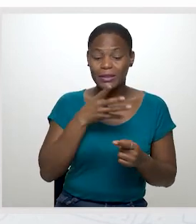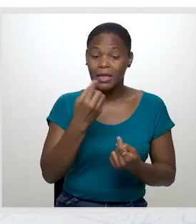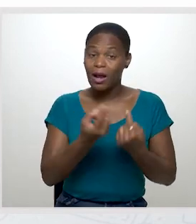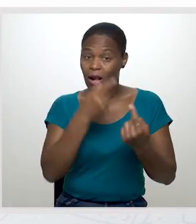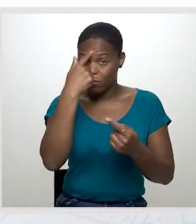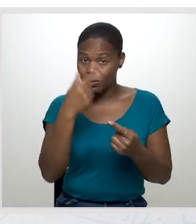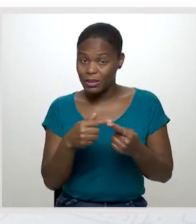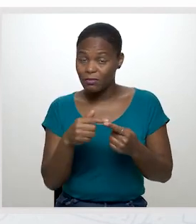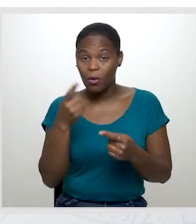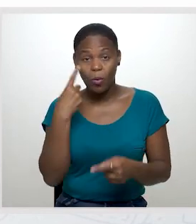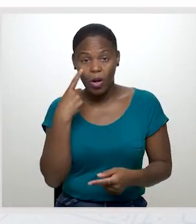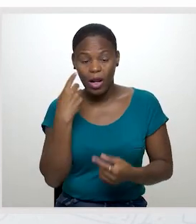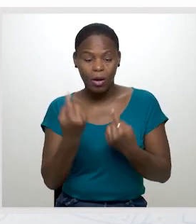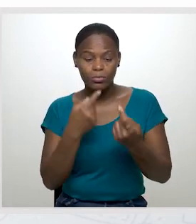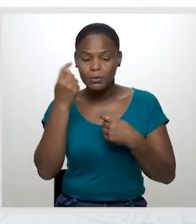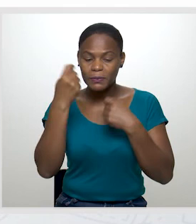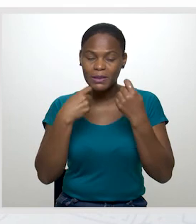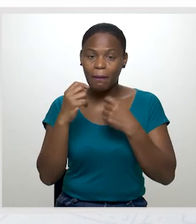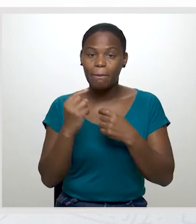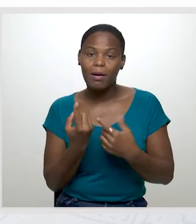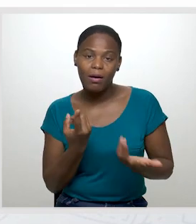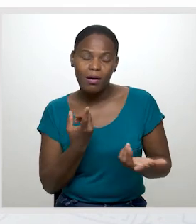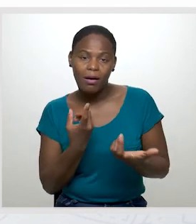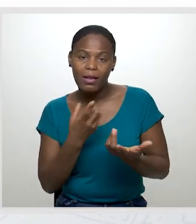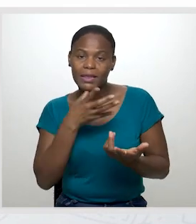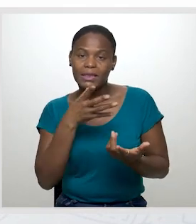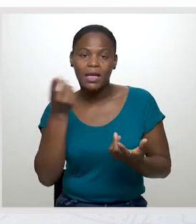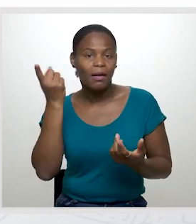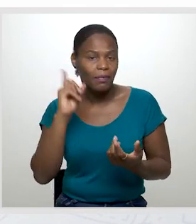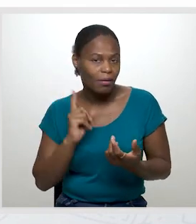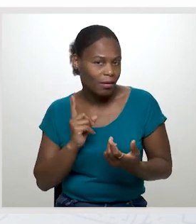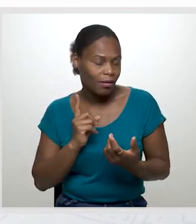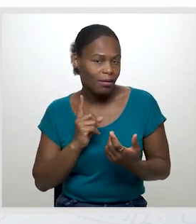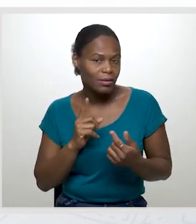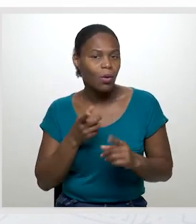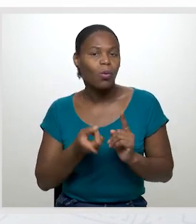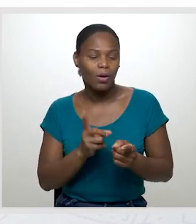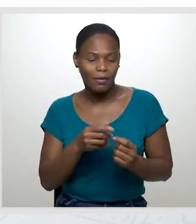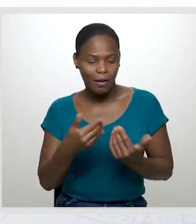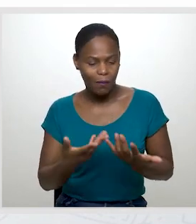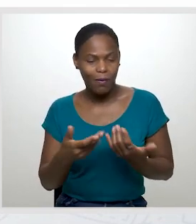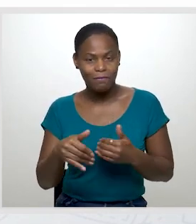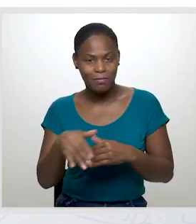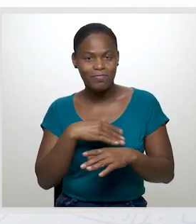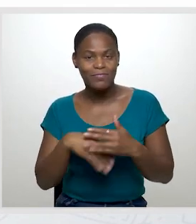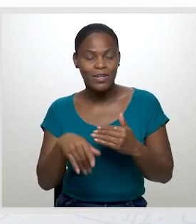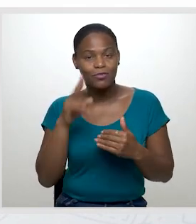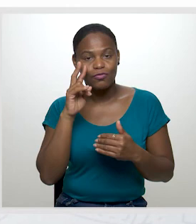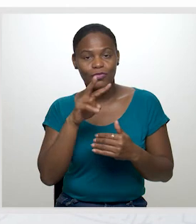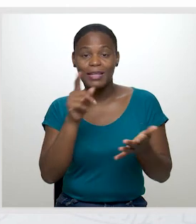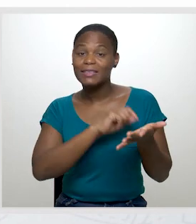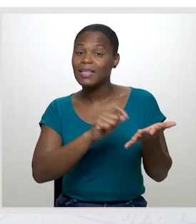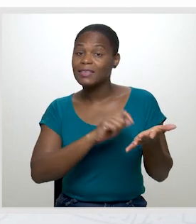connaître quelques expressions pour exprimer la date. Et c'est ce que nous allons faire maintenant. Regarde l'exercice